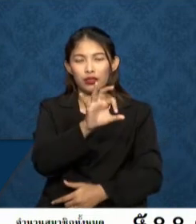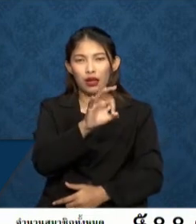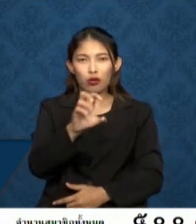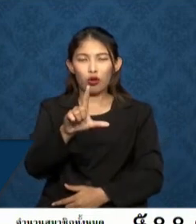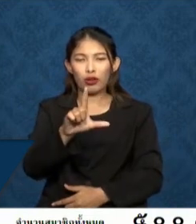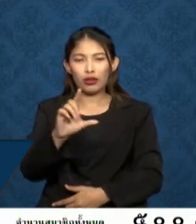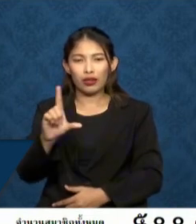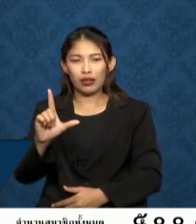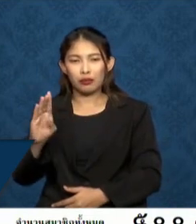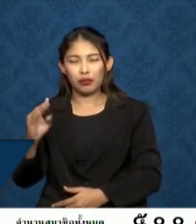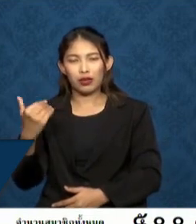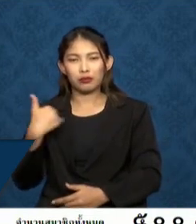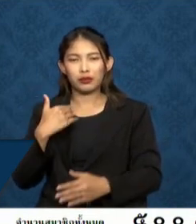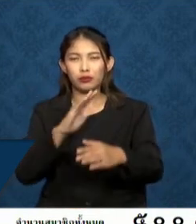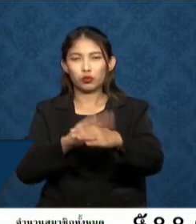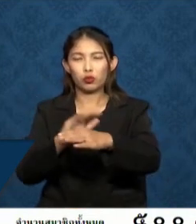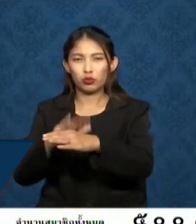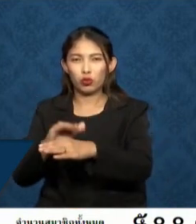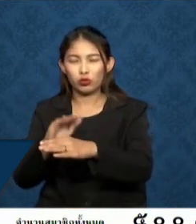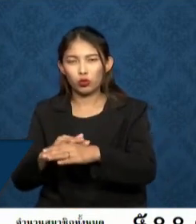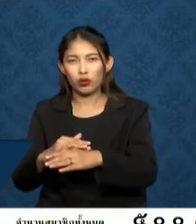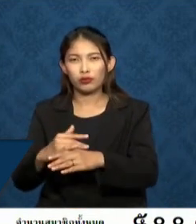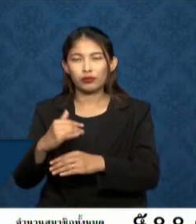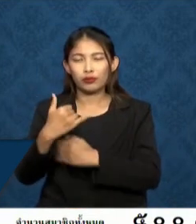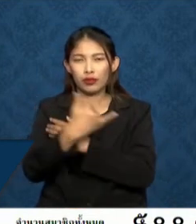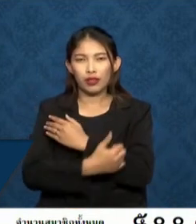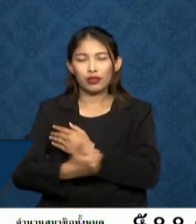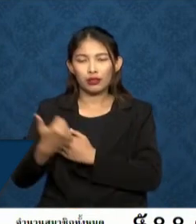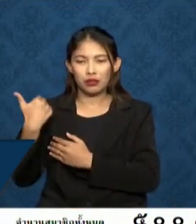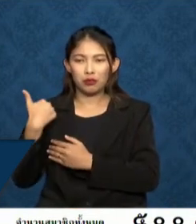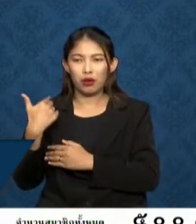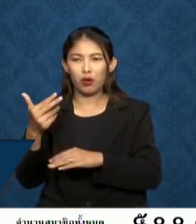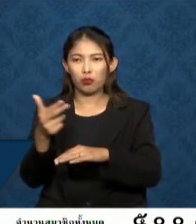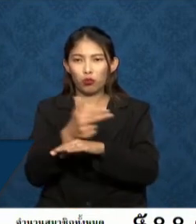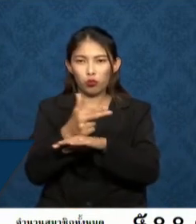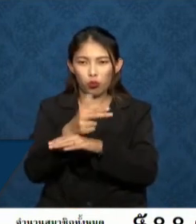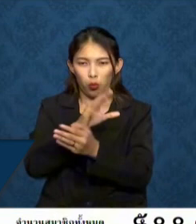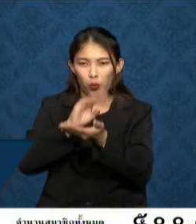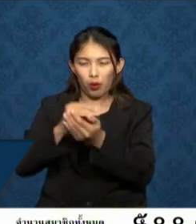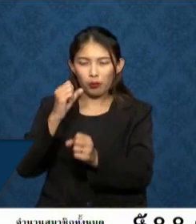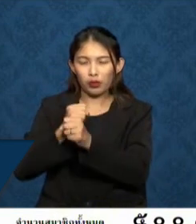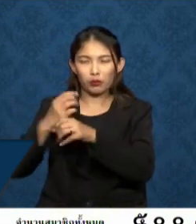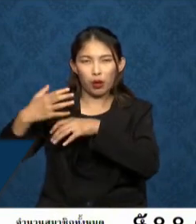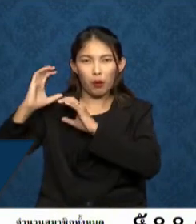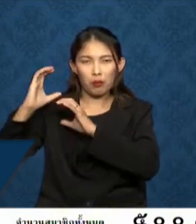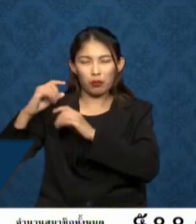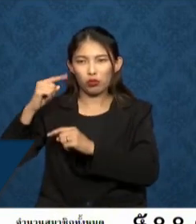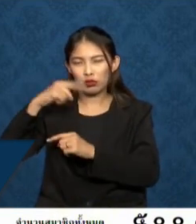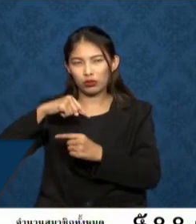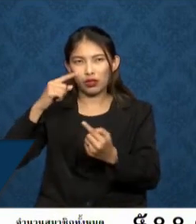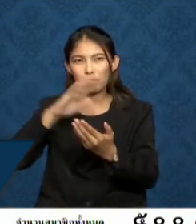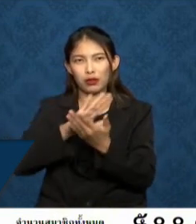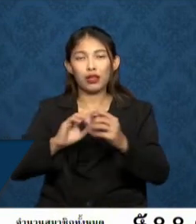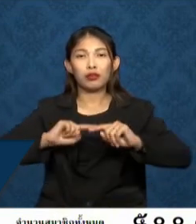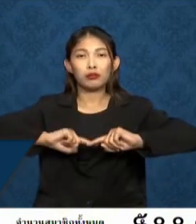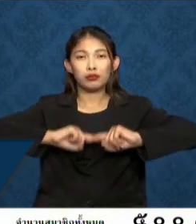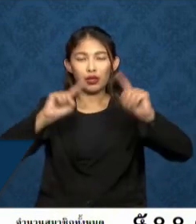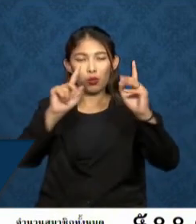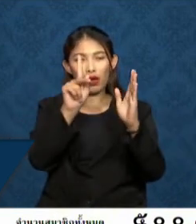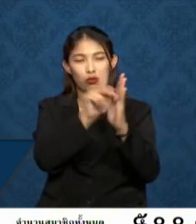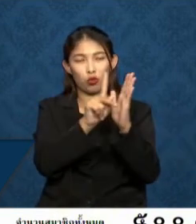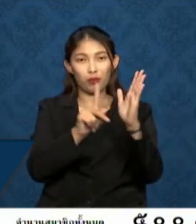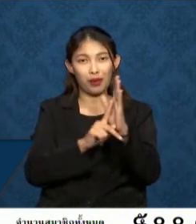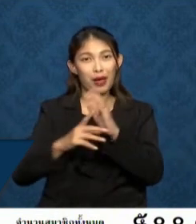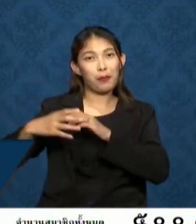จะชักชวนนะครับชาวต่างชาติมาถ่ายภาพยนตร์ในประเทศไทยแต่ว่ากฎหมายนะครับภาพย